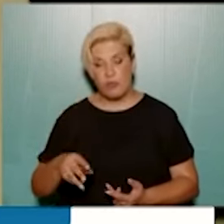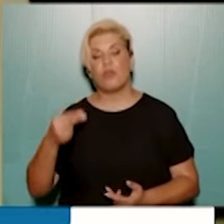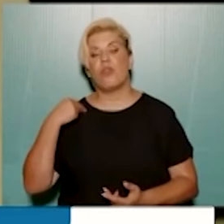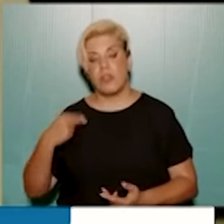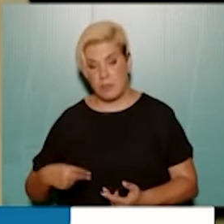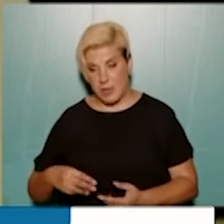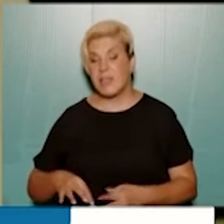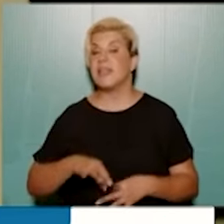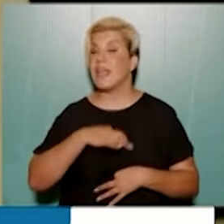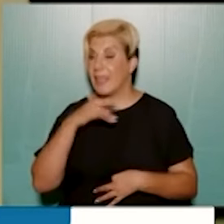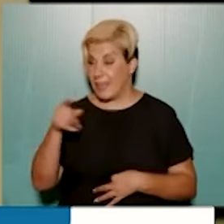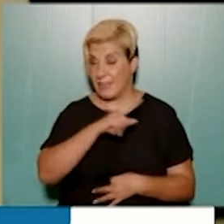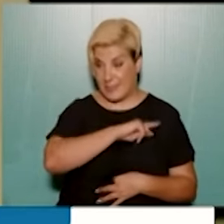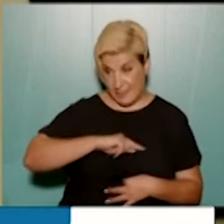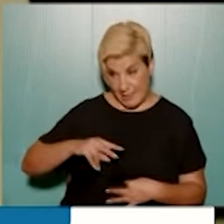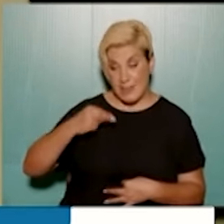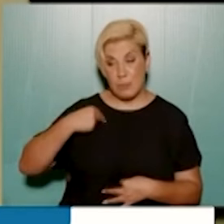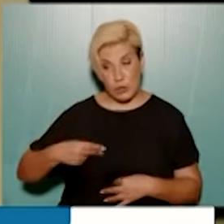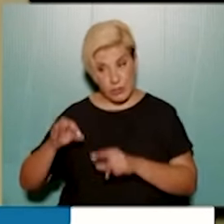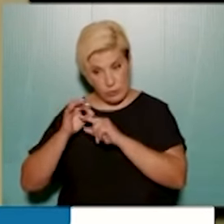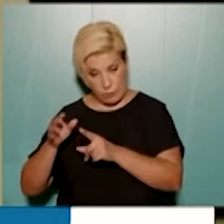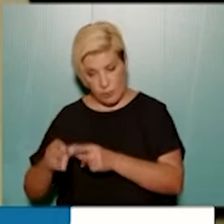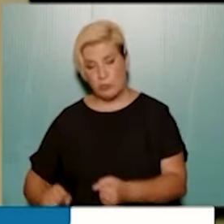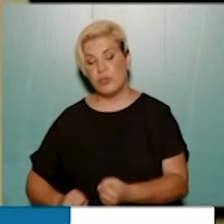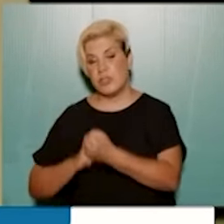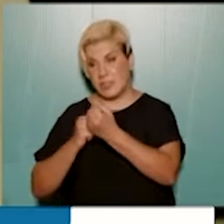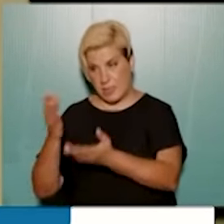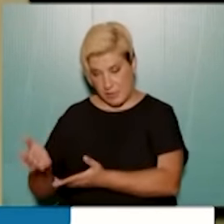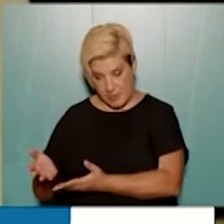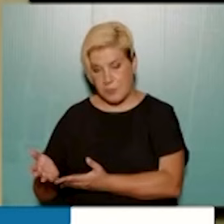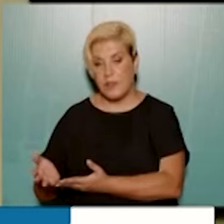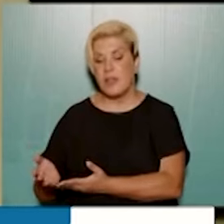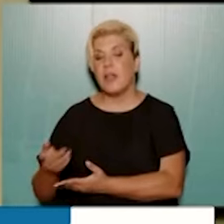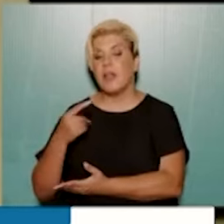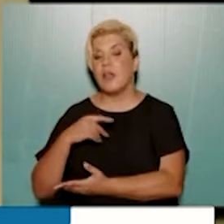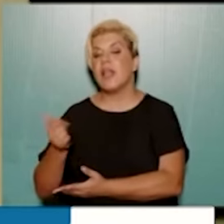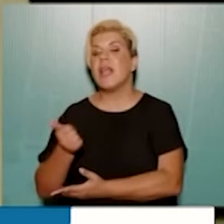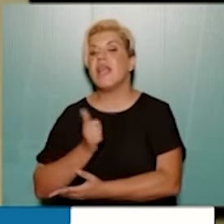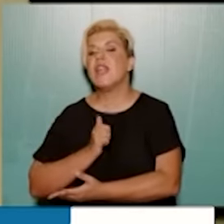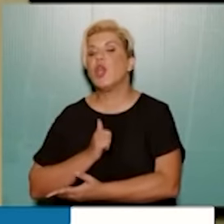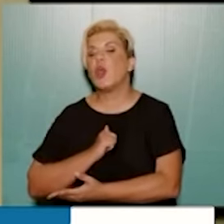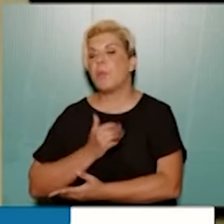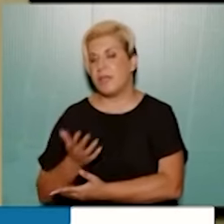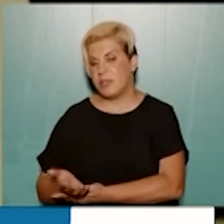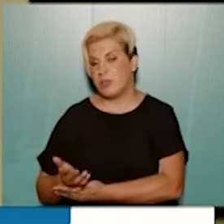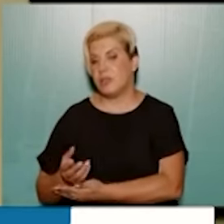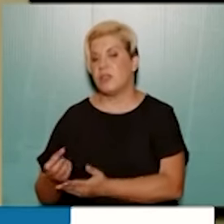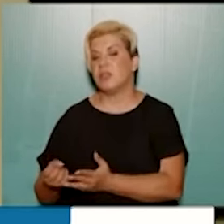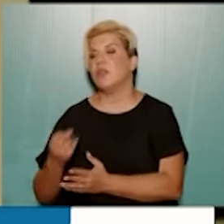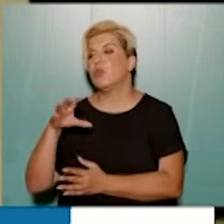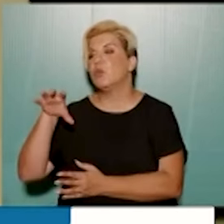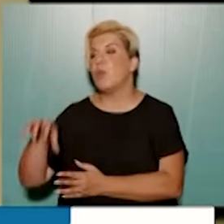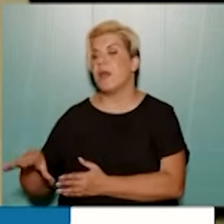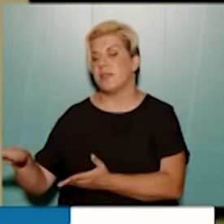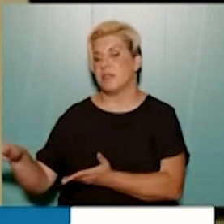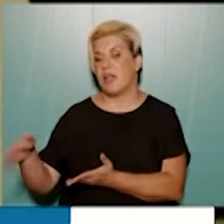και κύριοι της διοίκησης και οι υπόλοιποι δημοτικοί σύμβουλοι που στηρίζετε τη διοίκηση, λέγεται ιδιωτικοποίηση τομέων της